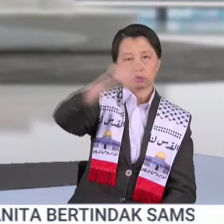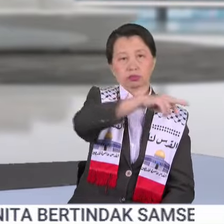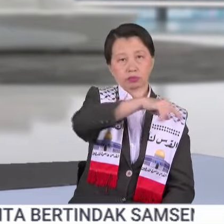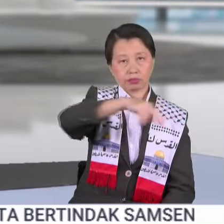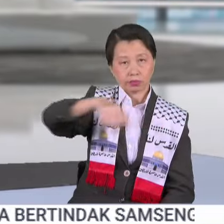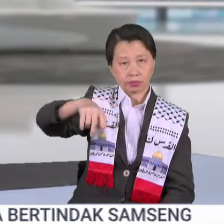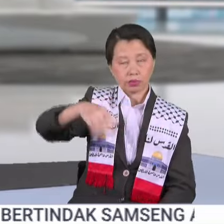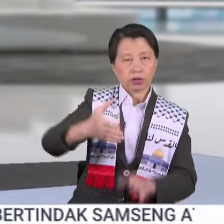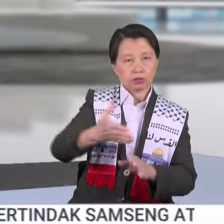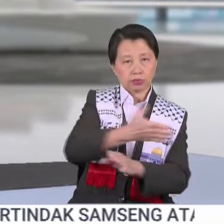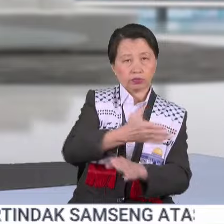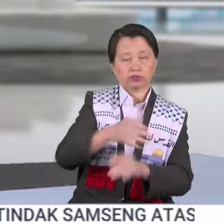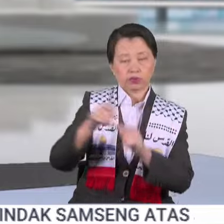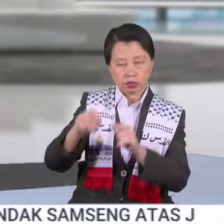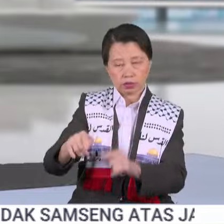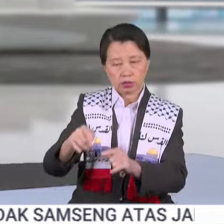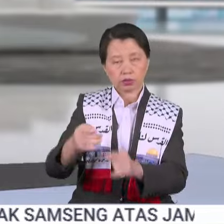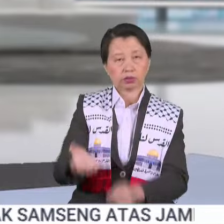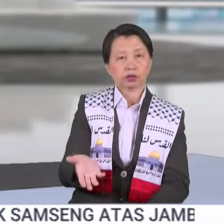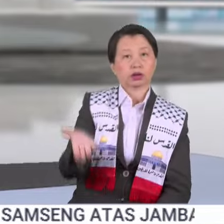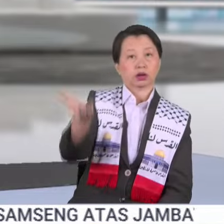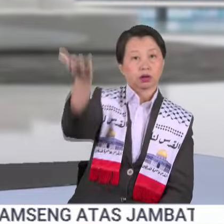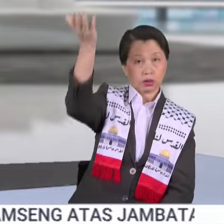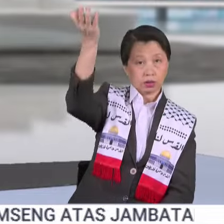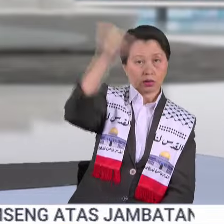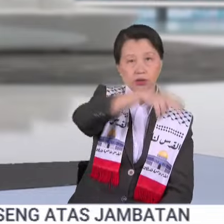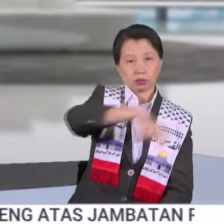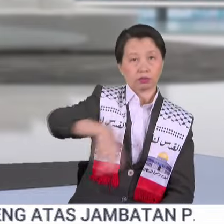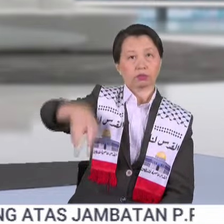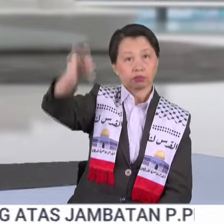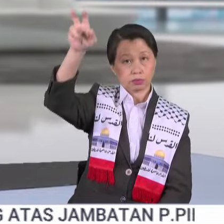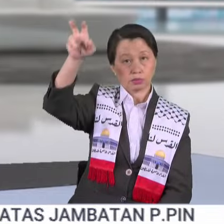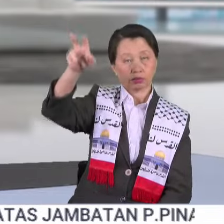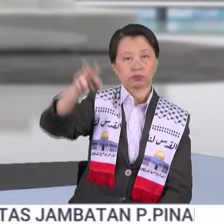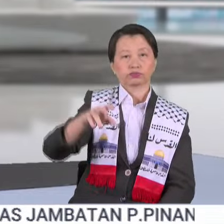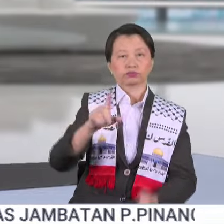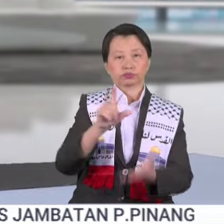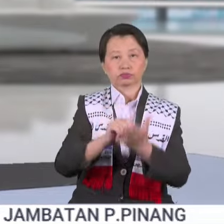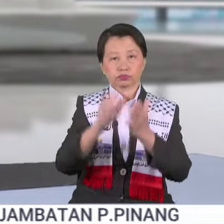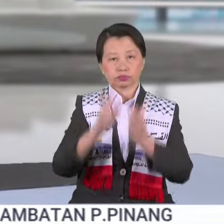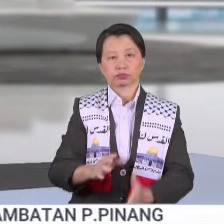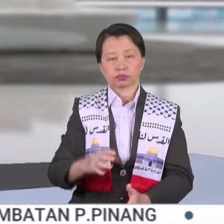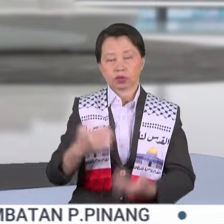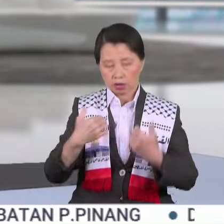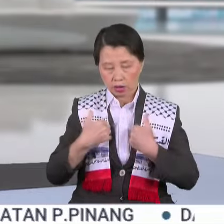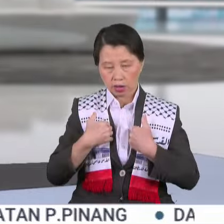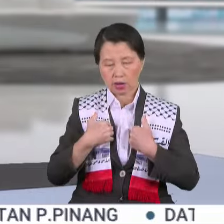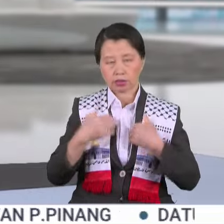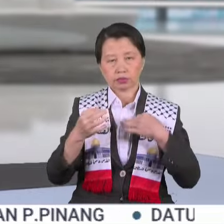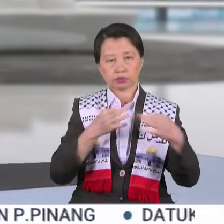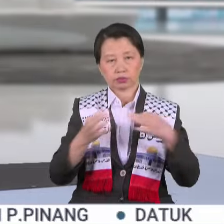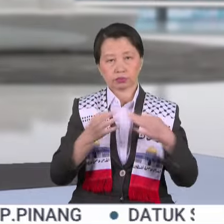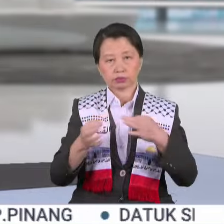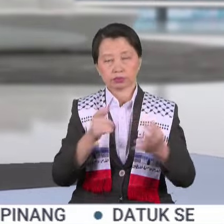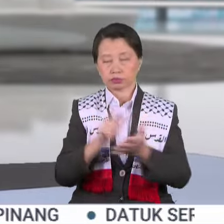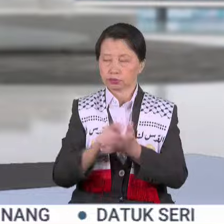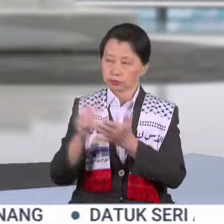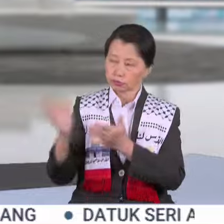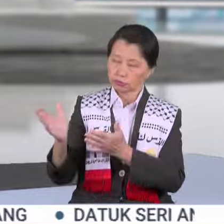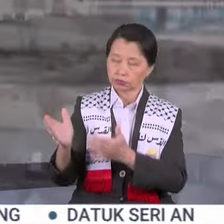Al-Aqsa sebelum baginda diangkat ke langit ketujuh. Wartawan Jakim Alisa Yusra menyediakan laporan